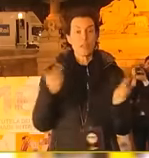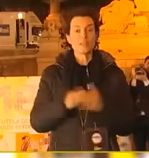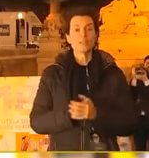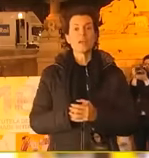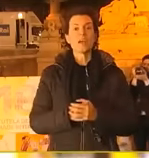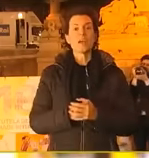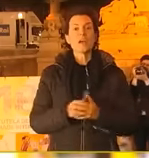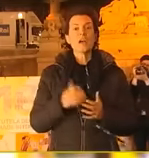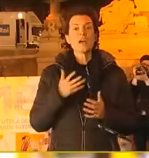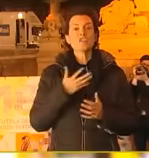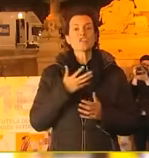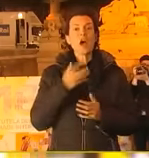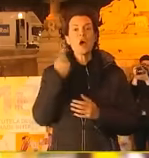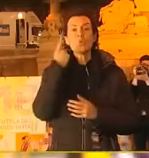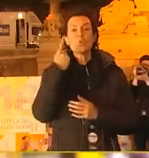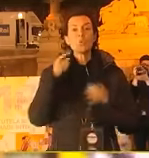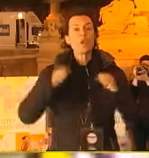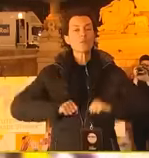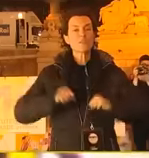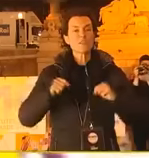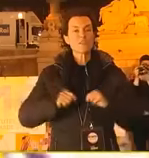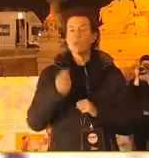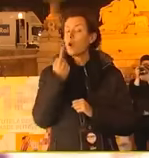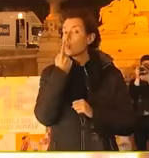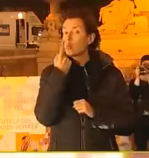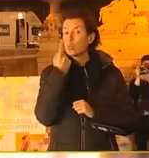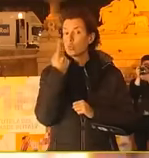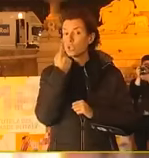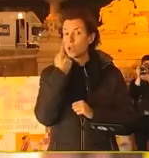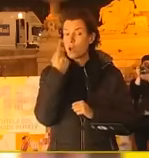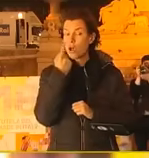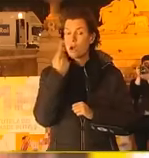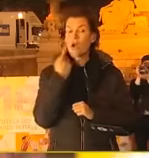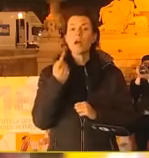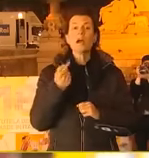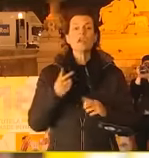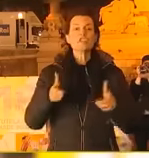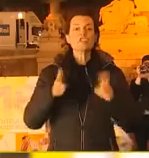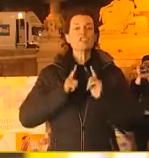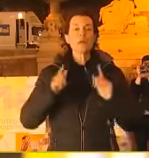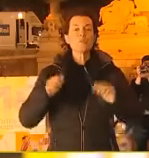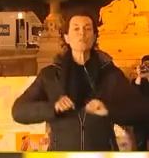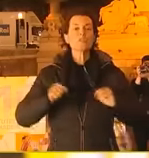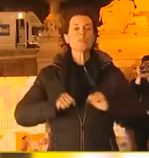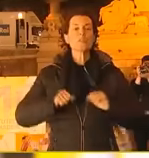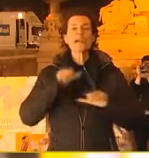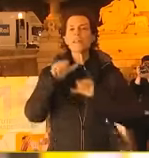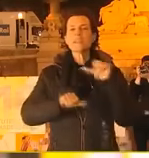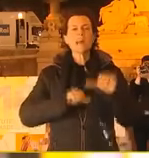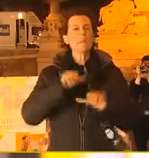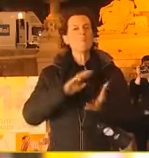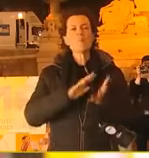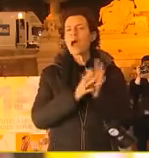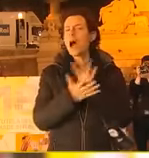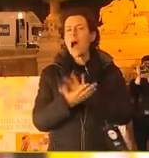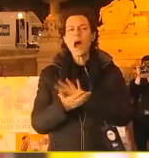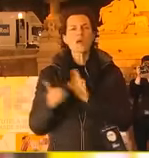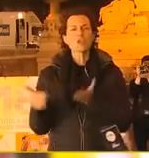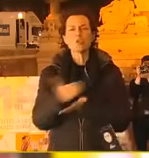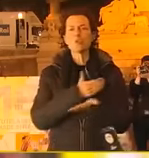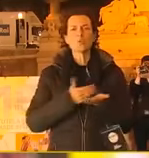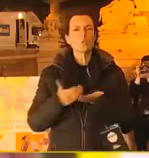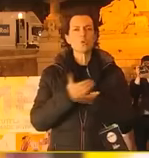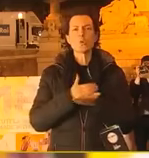una possibilità, una sola, che ci consentirà di cambiare tutto, di riscrivere